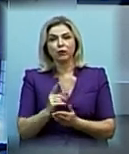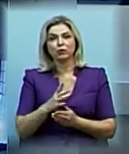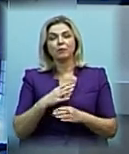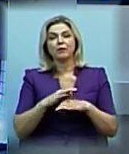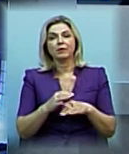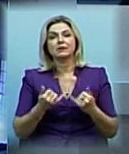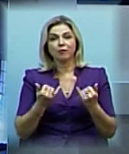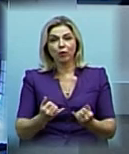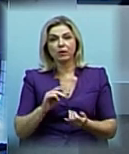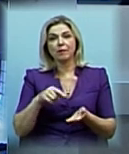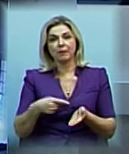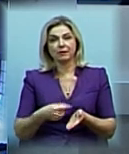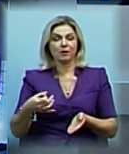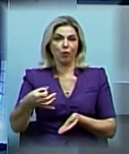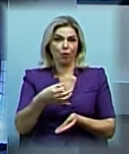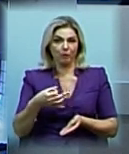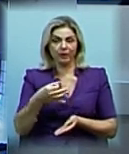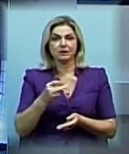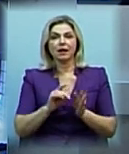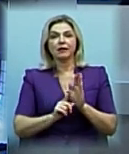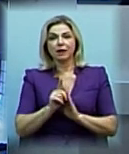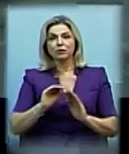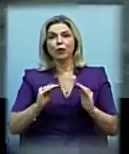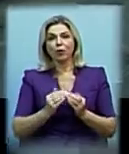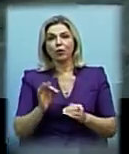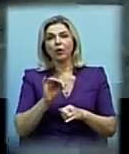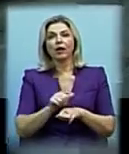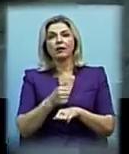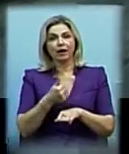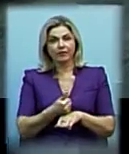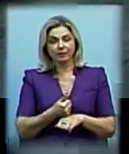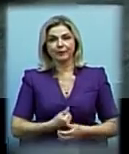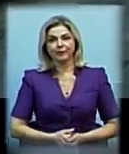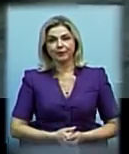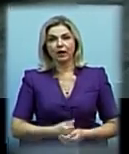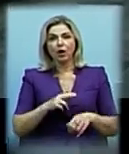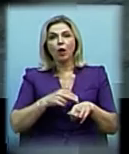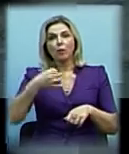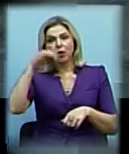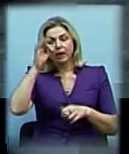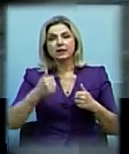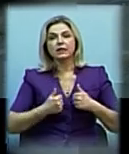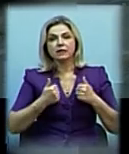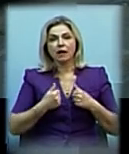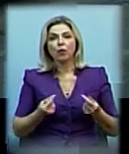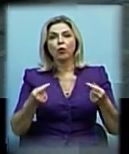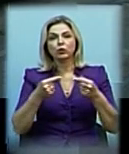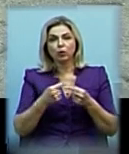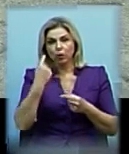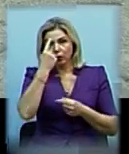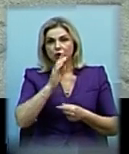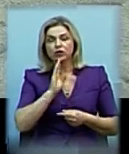місті та області. Я Наталія Забазнова. І на початку коротко про головне. Поліція намагається встановити особу жінки,